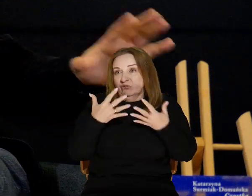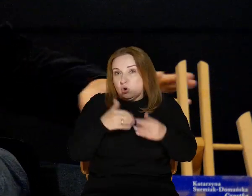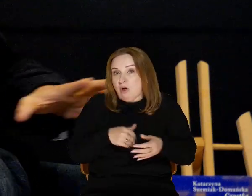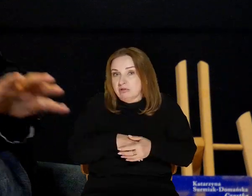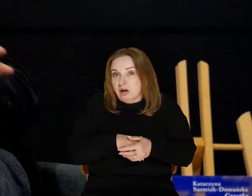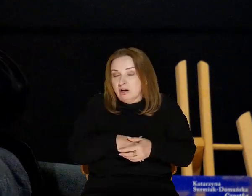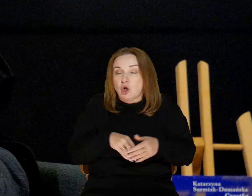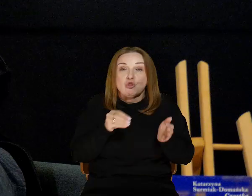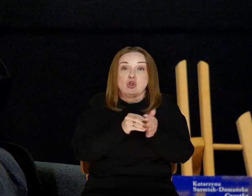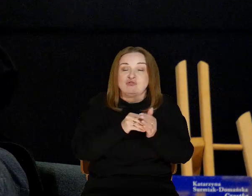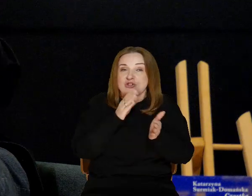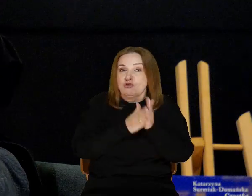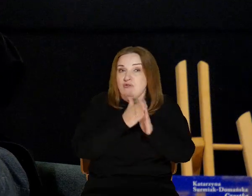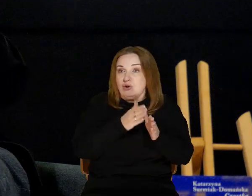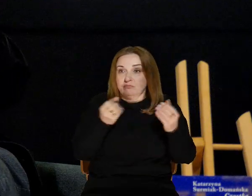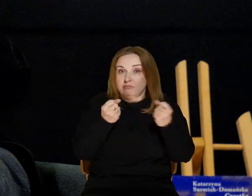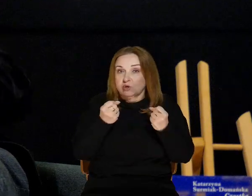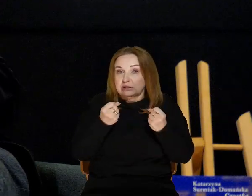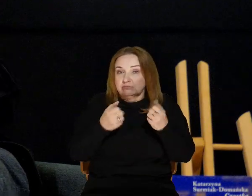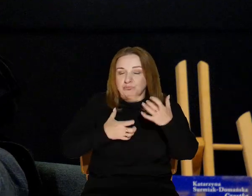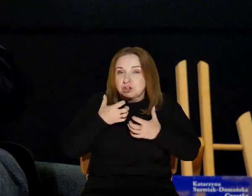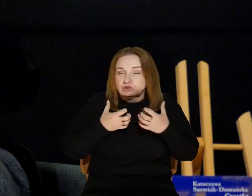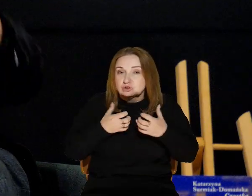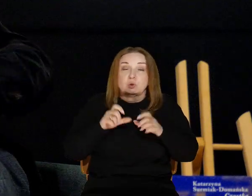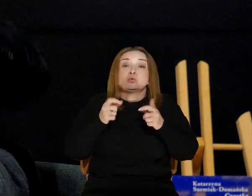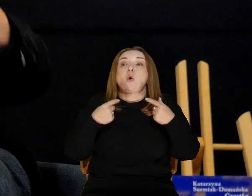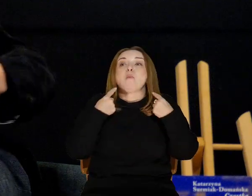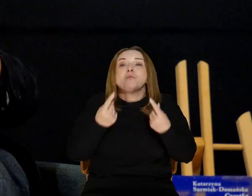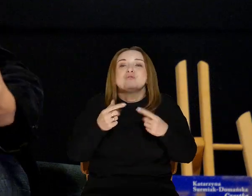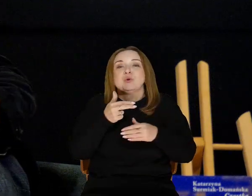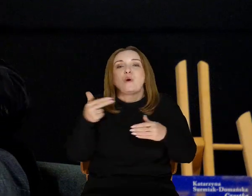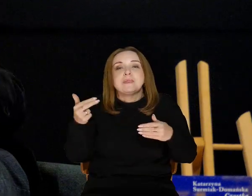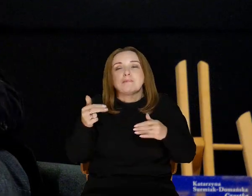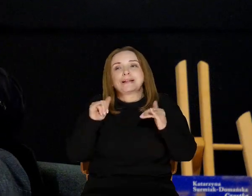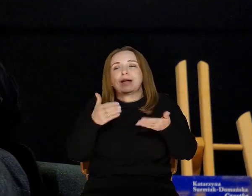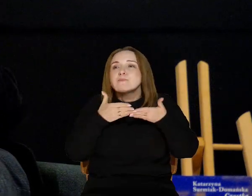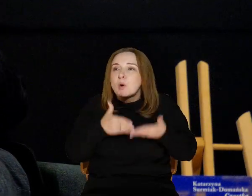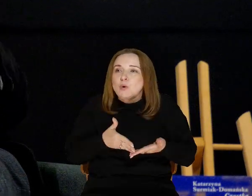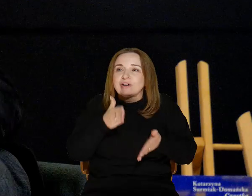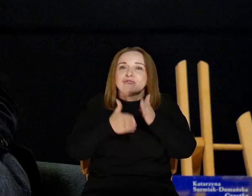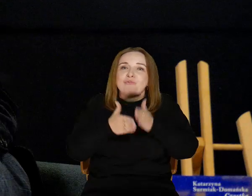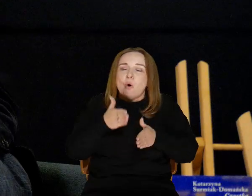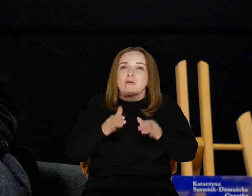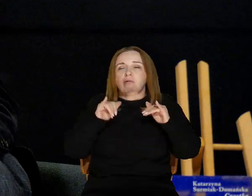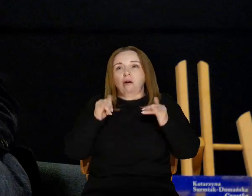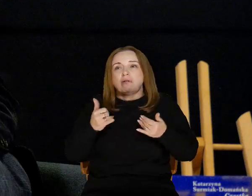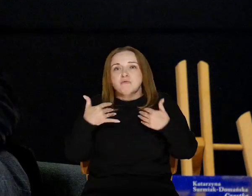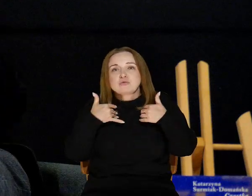mówiło, tak, o doświadczeniach wojennych, ale jeżeli się już mówiło, no to się mówiło o tych próbach radzenia sobie, tak? Nawet nie wiem, jak mówimy